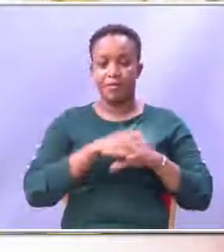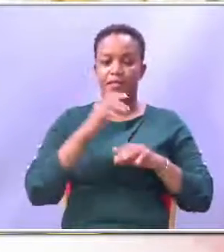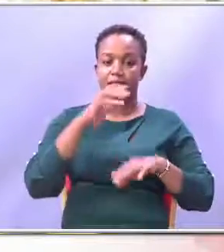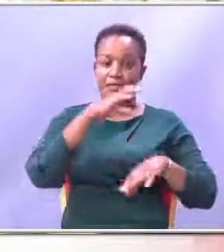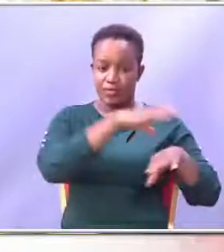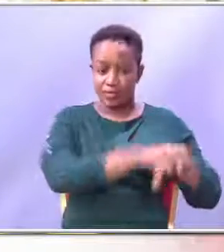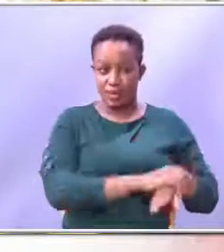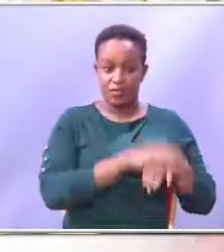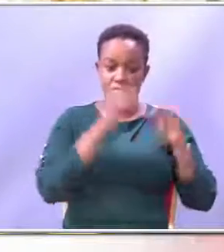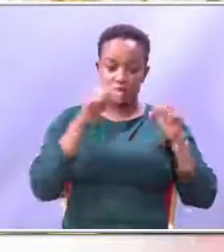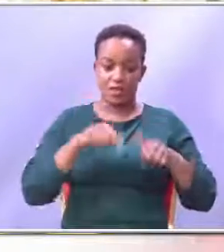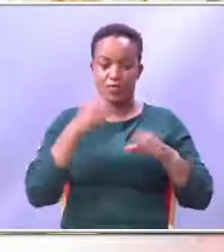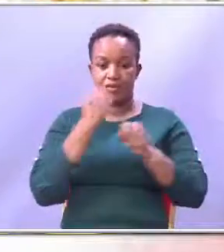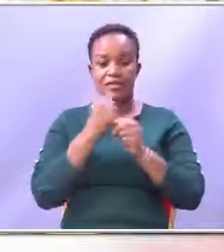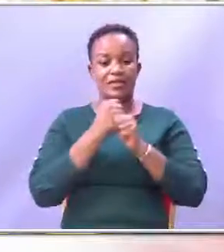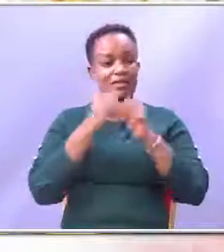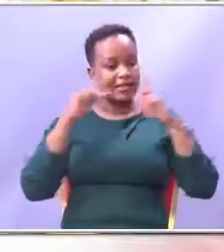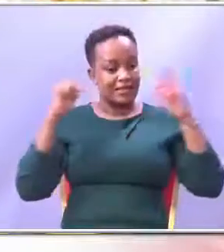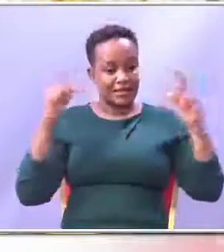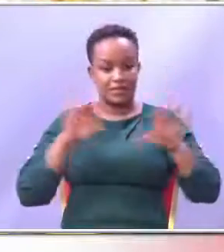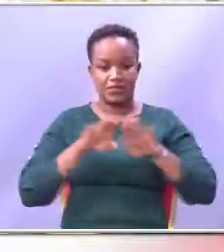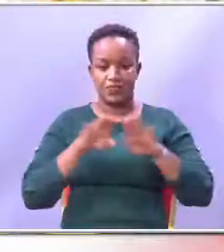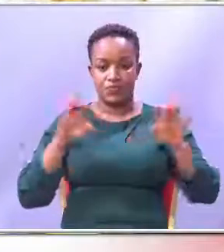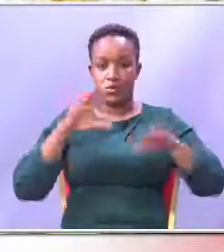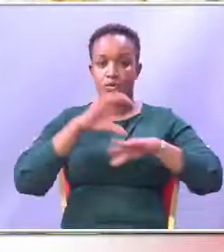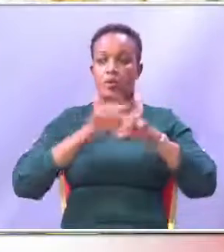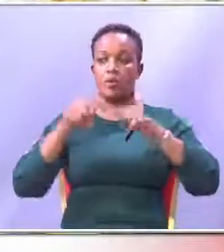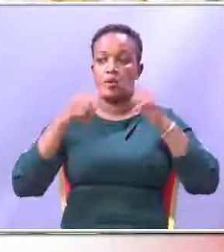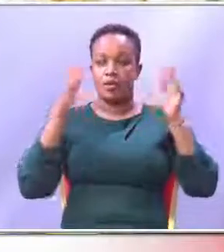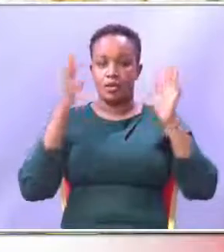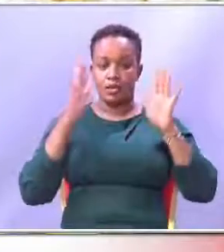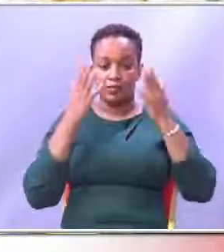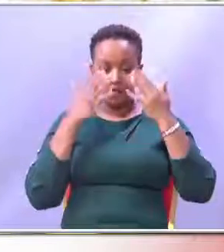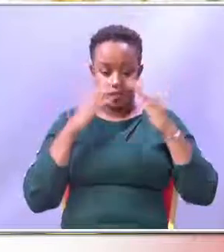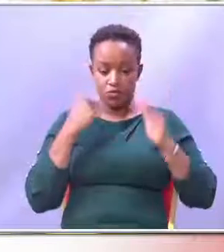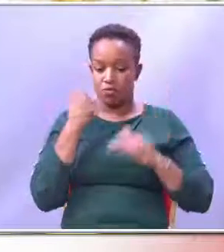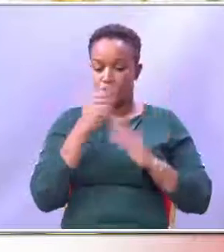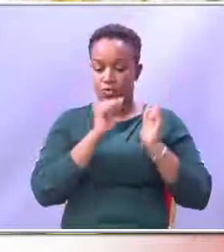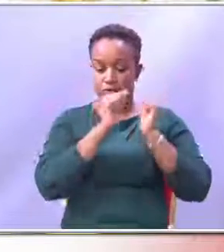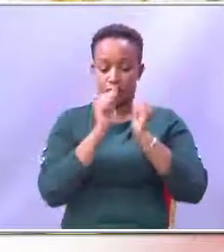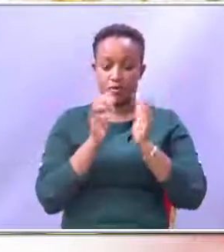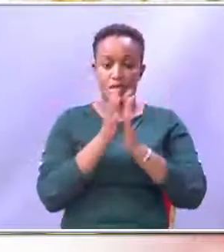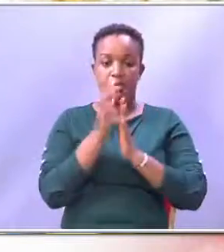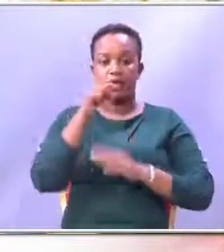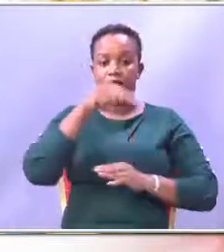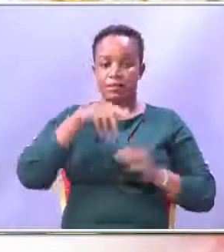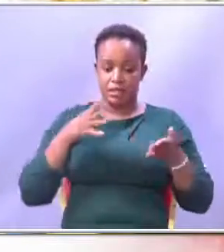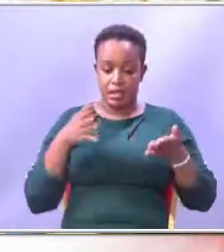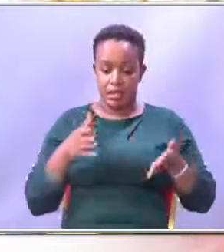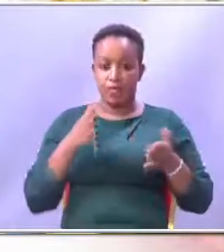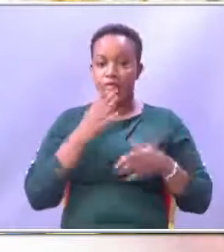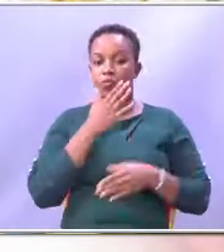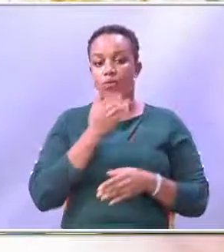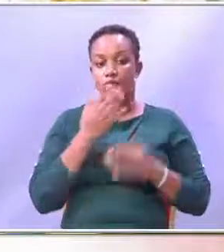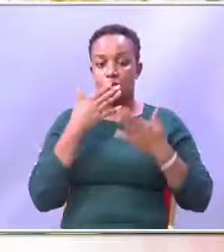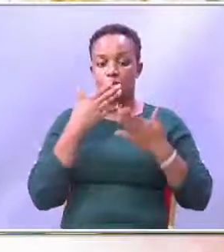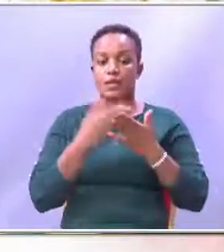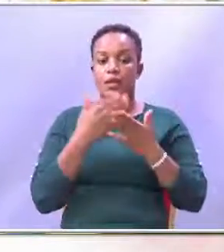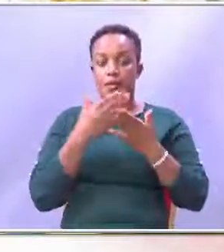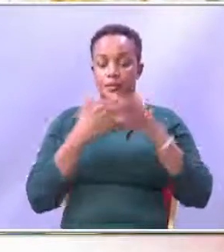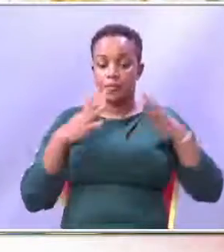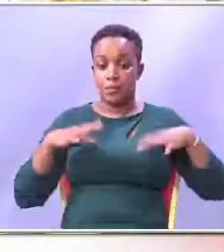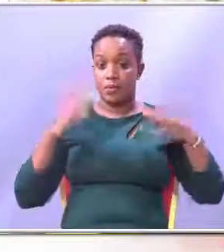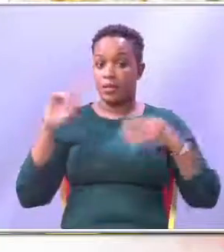leo grand draw na hivi leo tupata washindi wetu ambayo wako na sisi hapa. Na nimependa sana kushukuru watu wa Nairobi